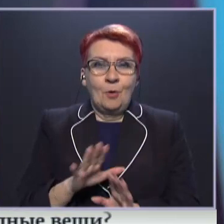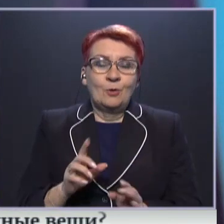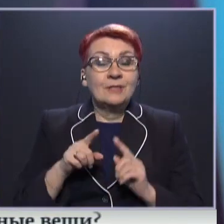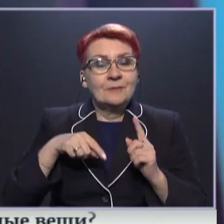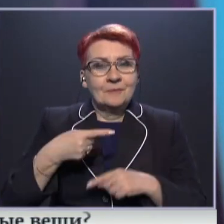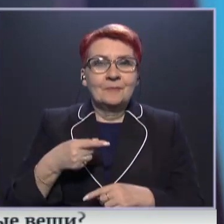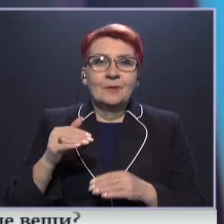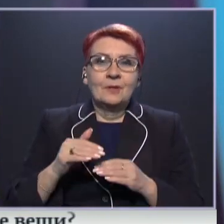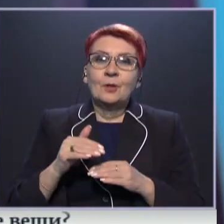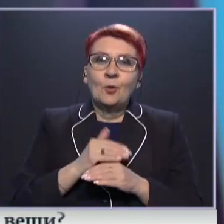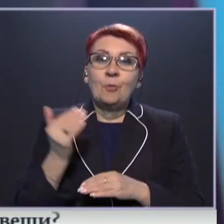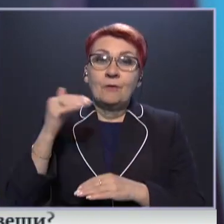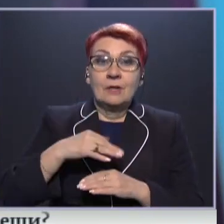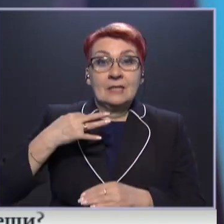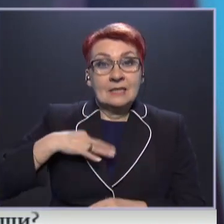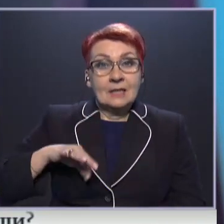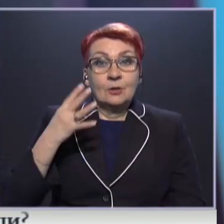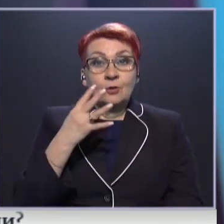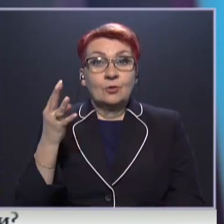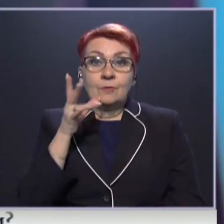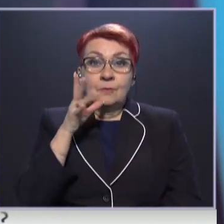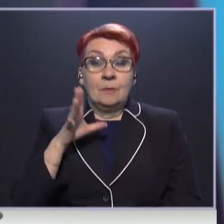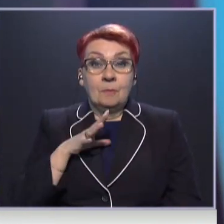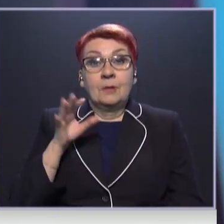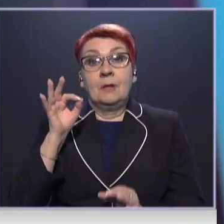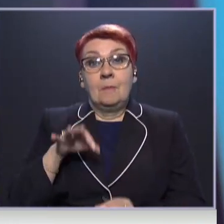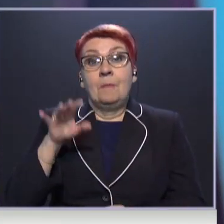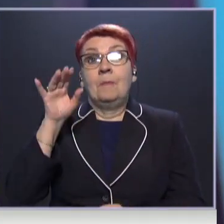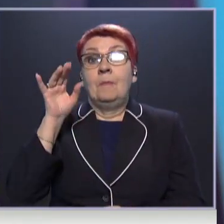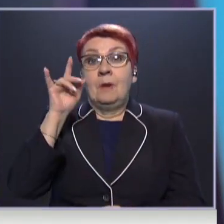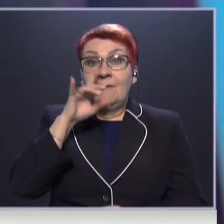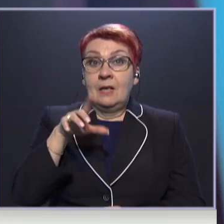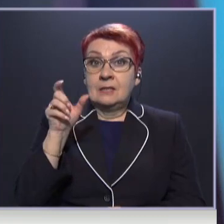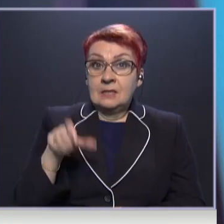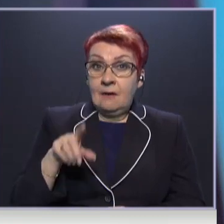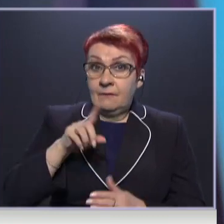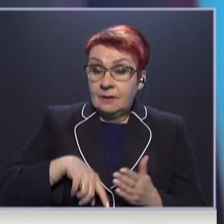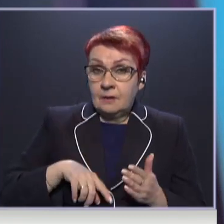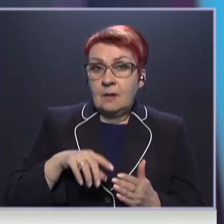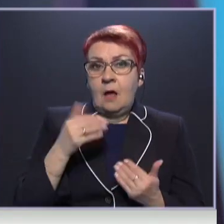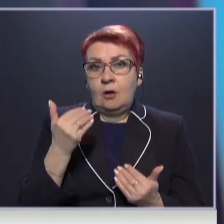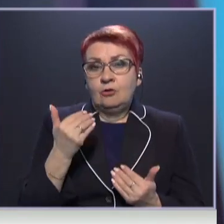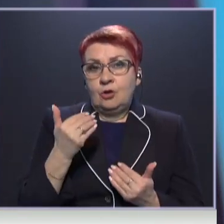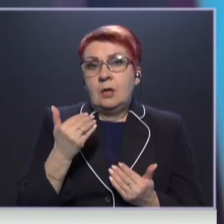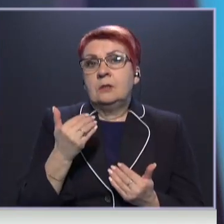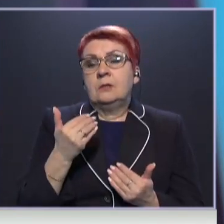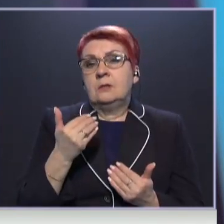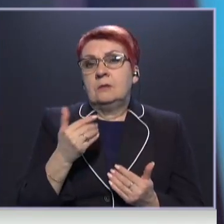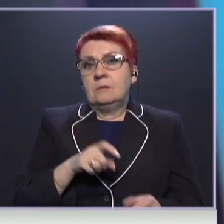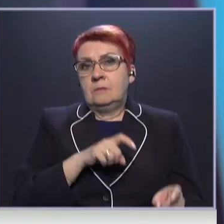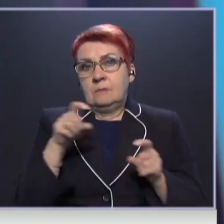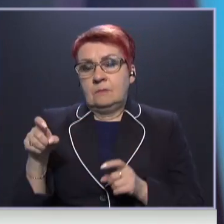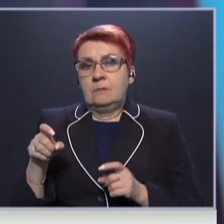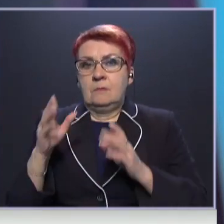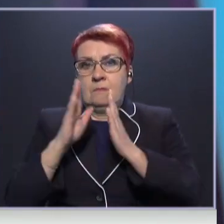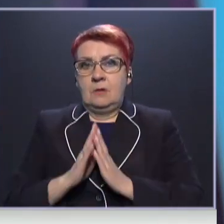Добрый вечер. У меня сын, 44, он был православным и принял ислам. Как мне за него молиться? Я мать, и для